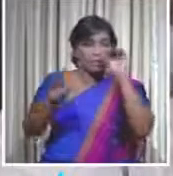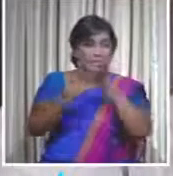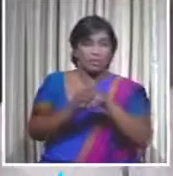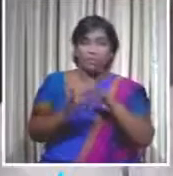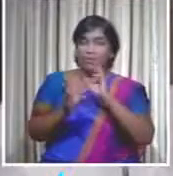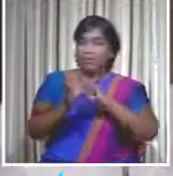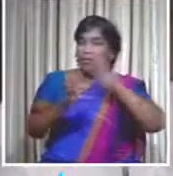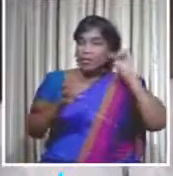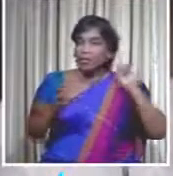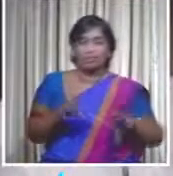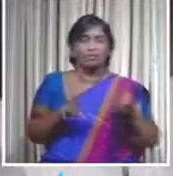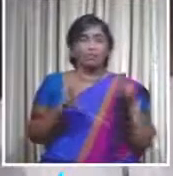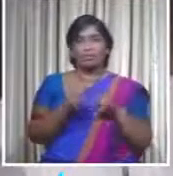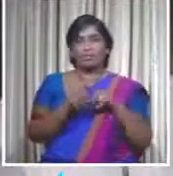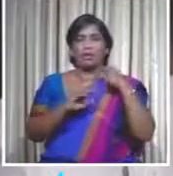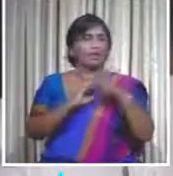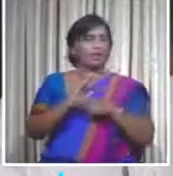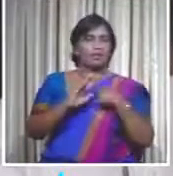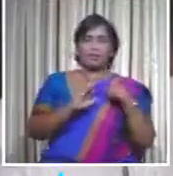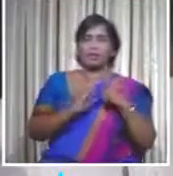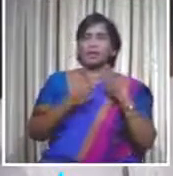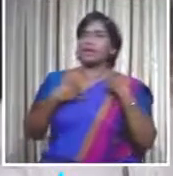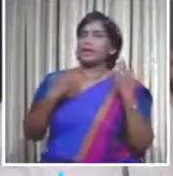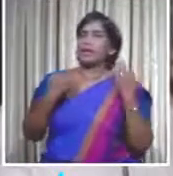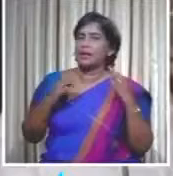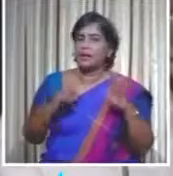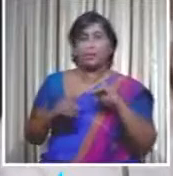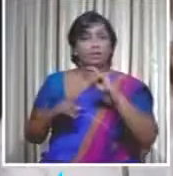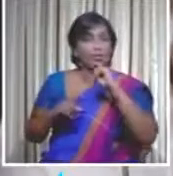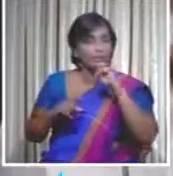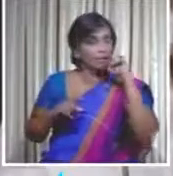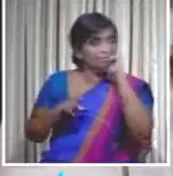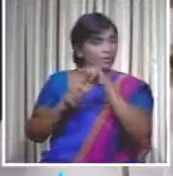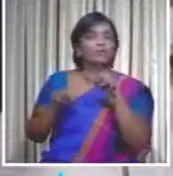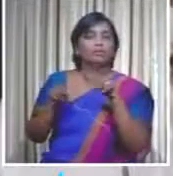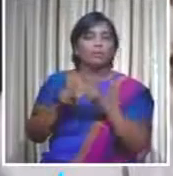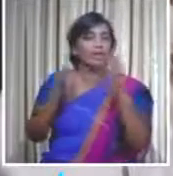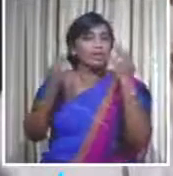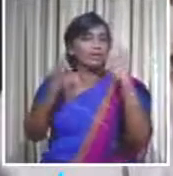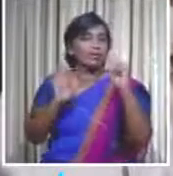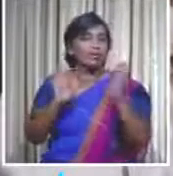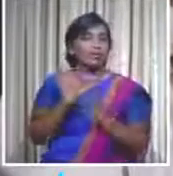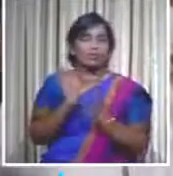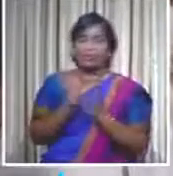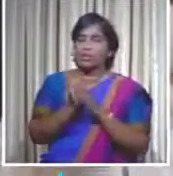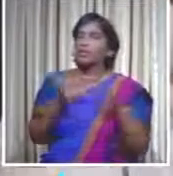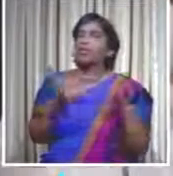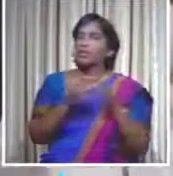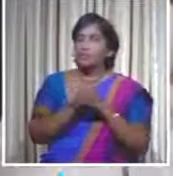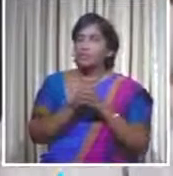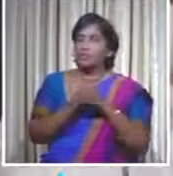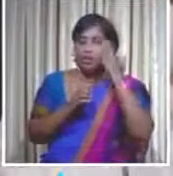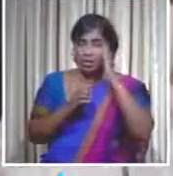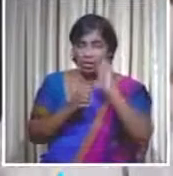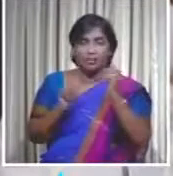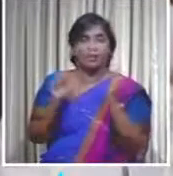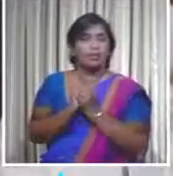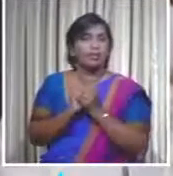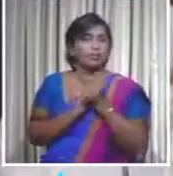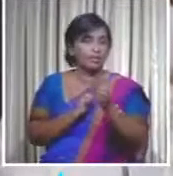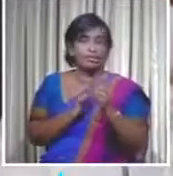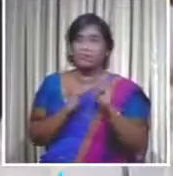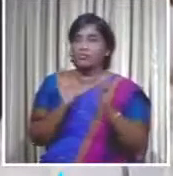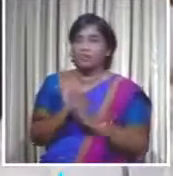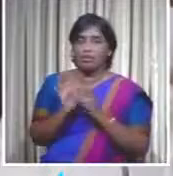ඉල්ලාස් කරගන්නේ එක මේ රටේ නිදහස් අධිකරණයකට නිදහස් කොමිෂන් සභාවකට ස්වාධීනව වැඩ කරන